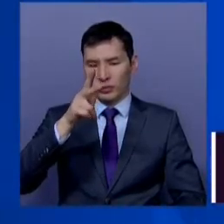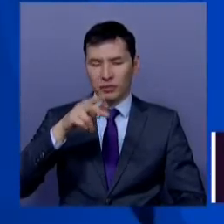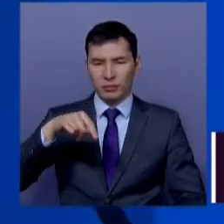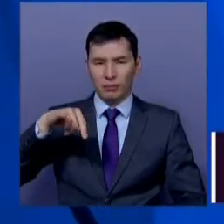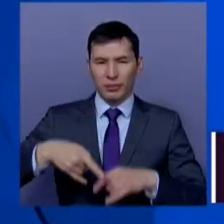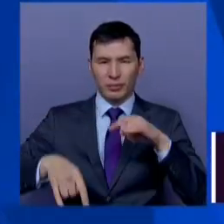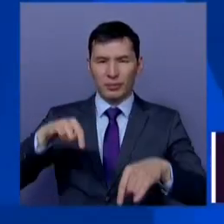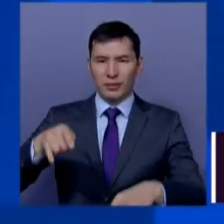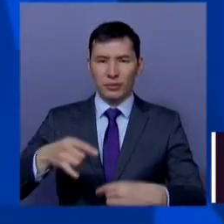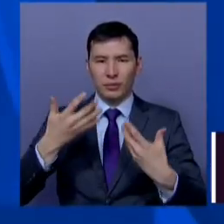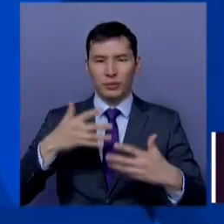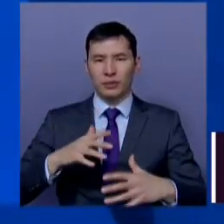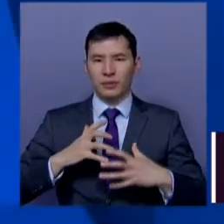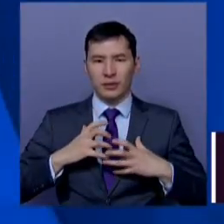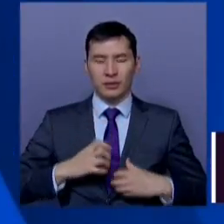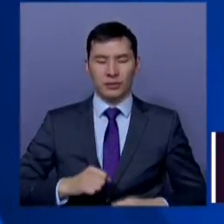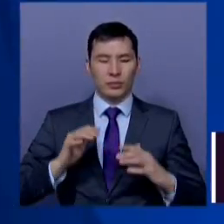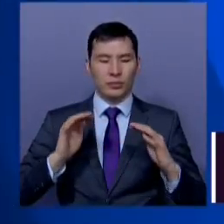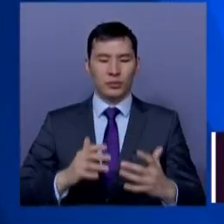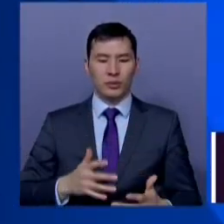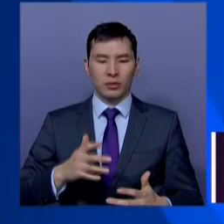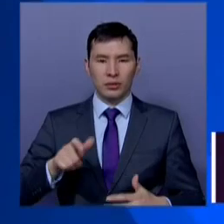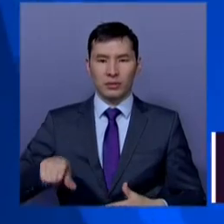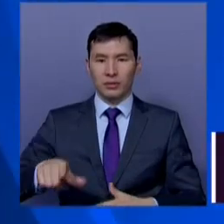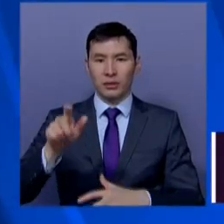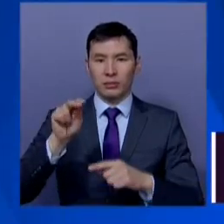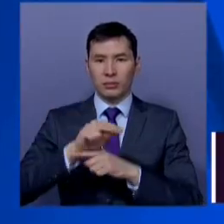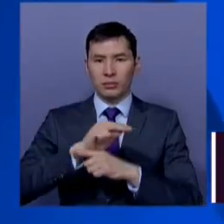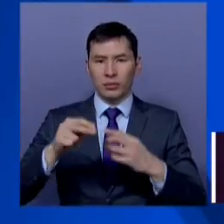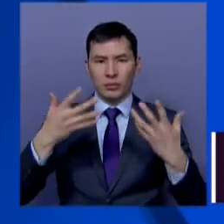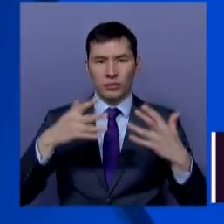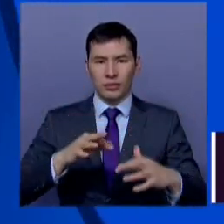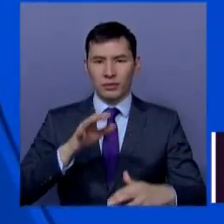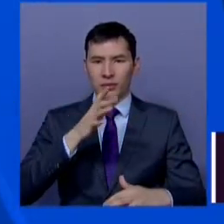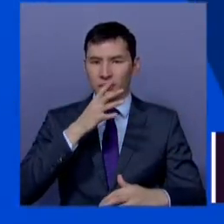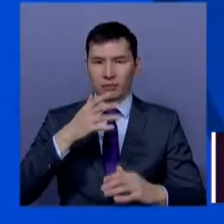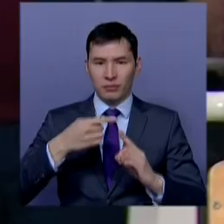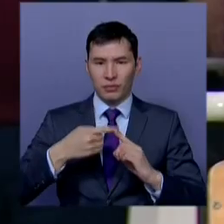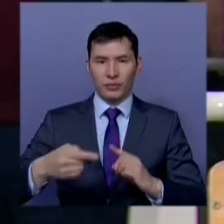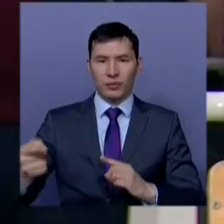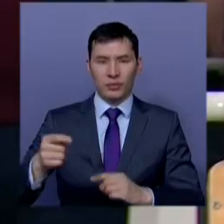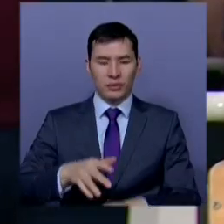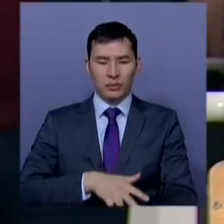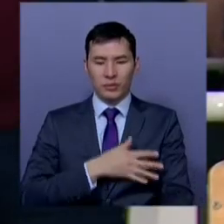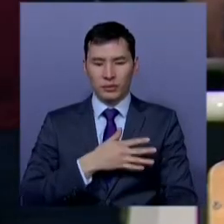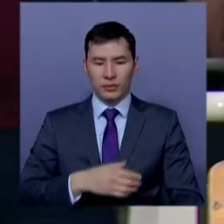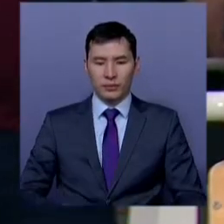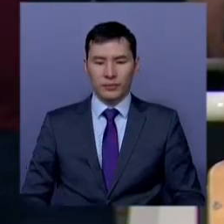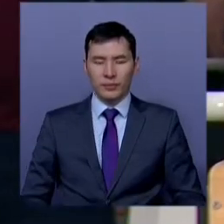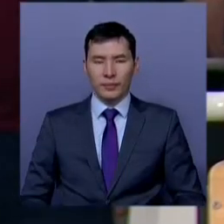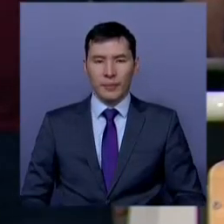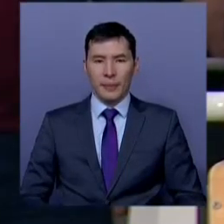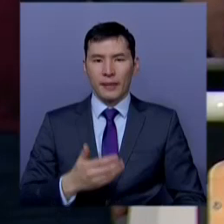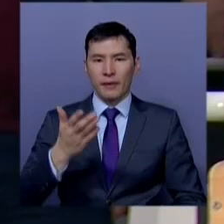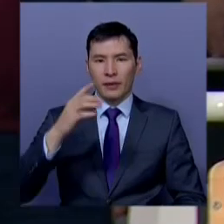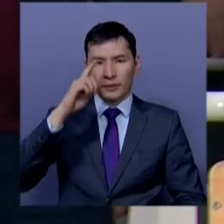жолдардан шаршағанын жеткізді. Құрылыс жұмыстары тым ұзаққа созылғанын айтып, әкімнен қашан аяқталатынын сұрады. Өзіңіз білетіндей Думан ықшам